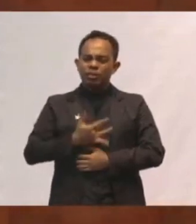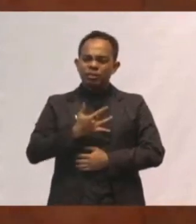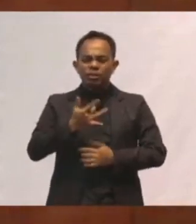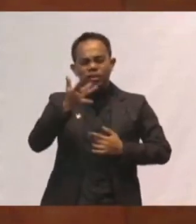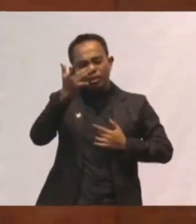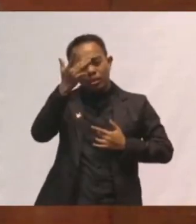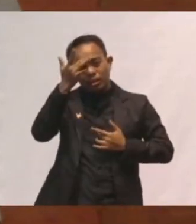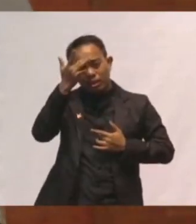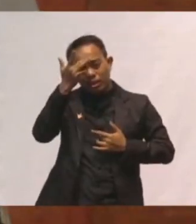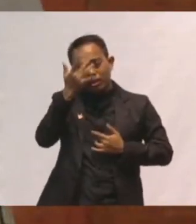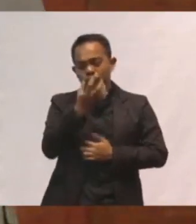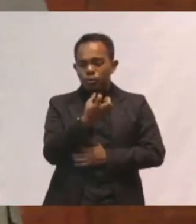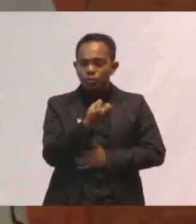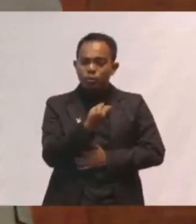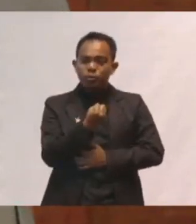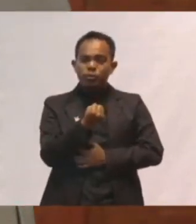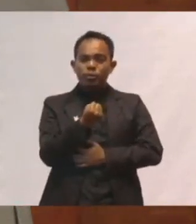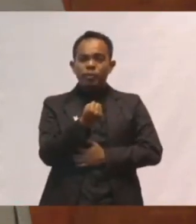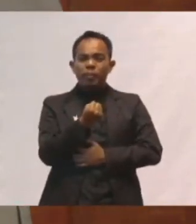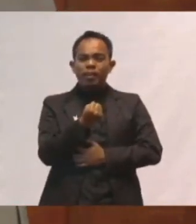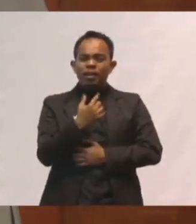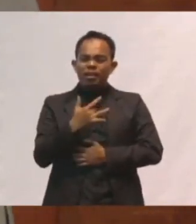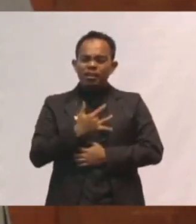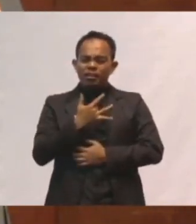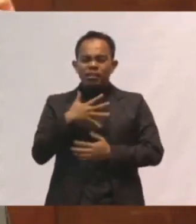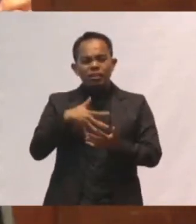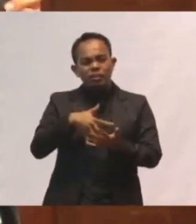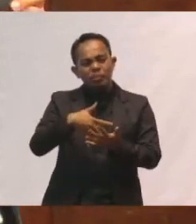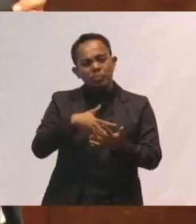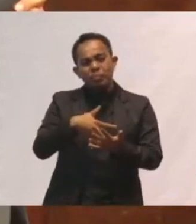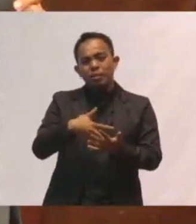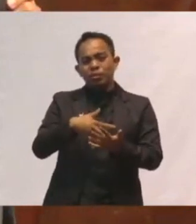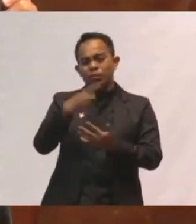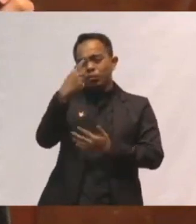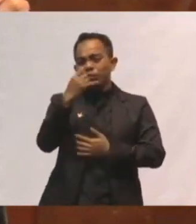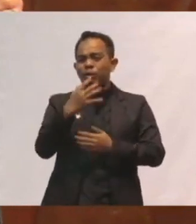dengan menanggung kelemahan demi kelemahan.